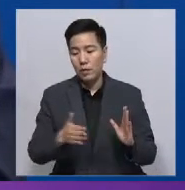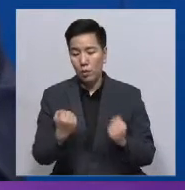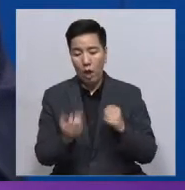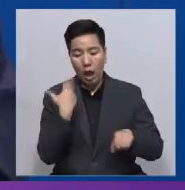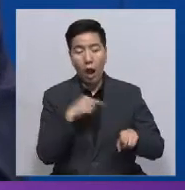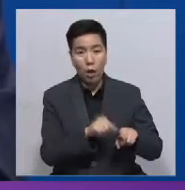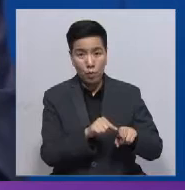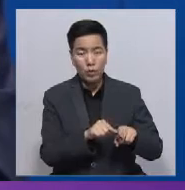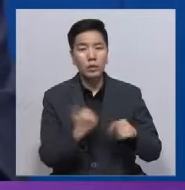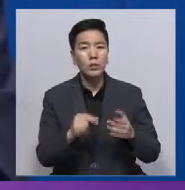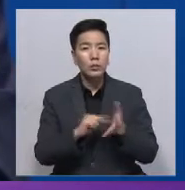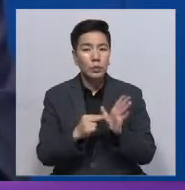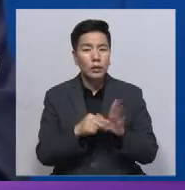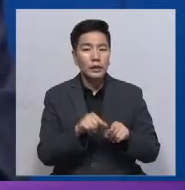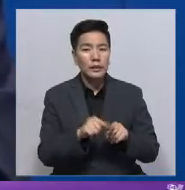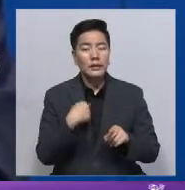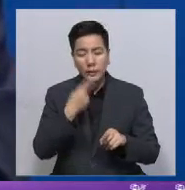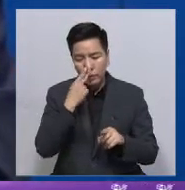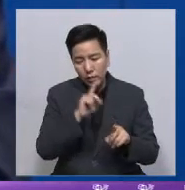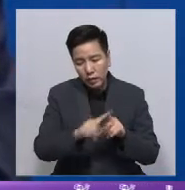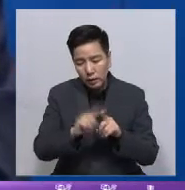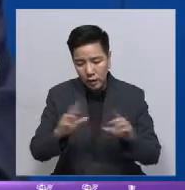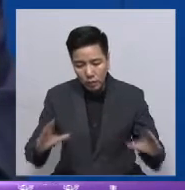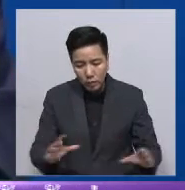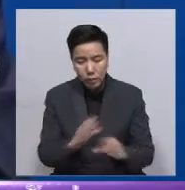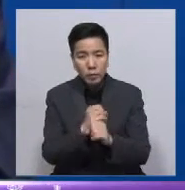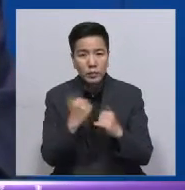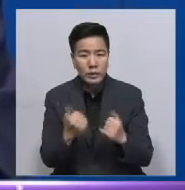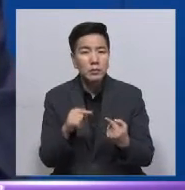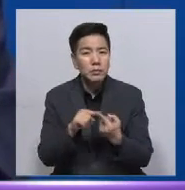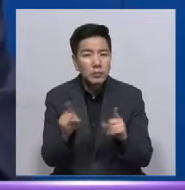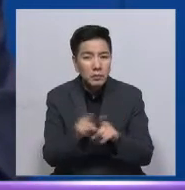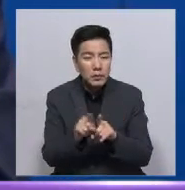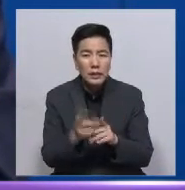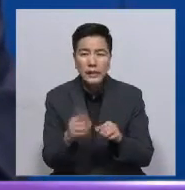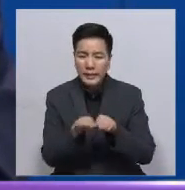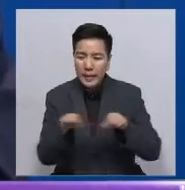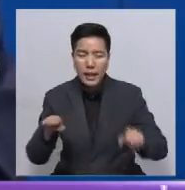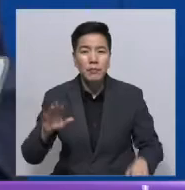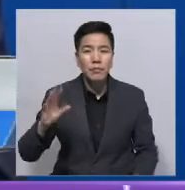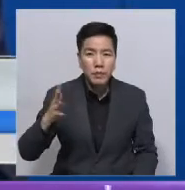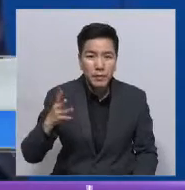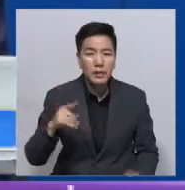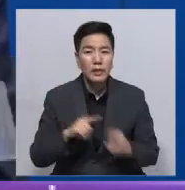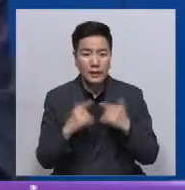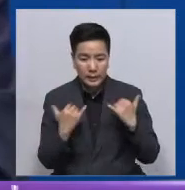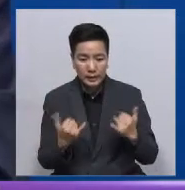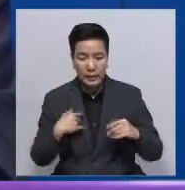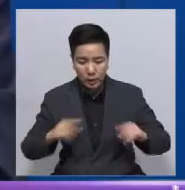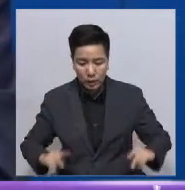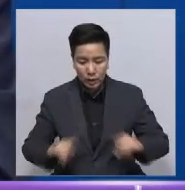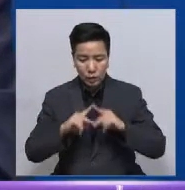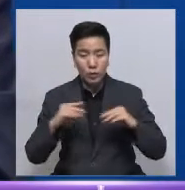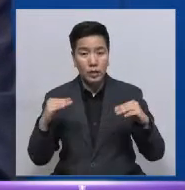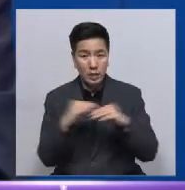ที่นั่นเพราะฉะนั้นสภาพต่างๆมันก็ยังไม่ได้มาตรฐานนะซึ่งทางนี้ทางกระทรวงคมนา